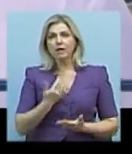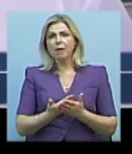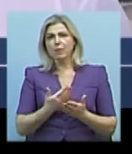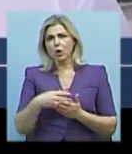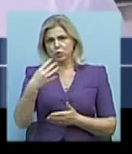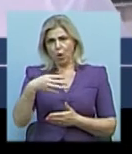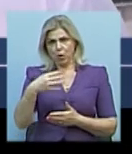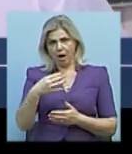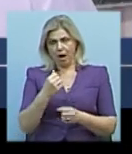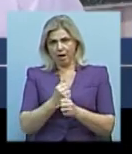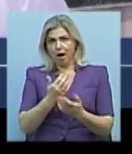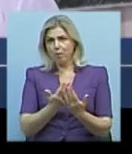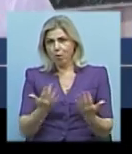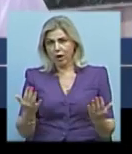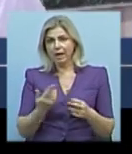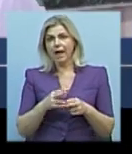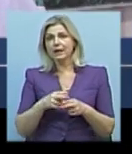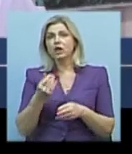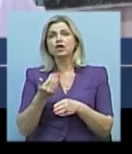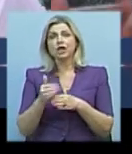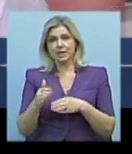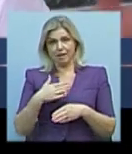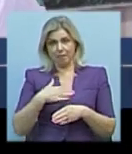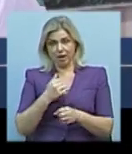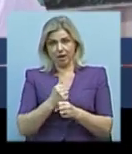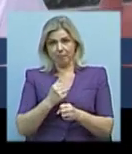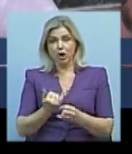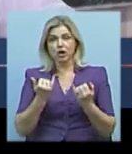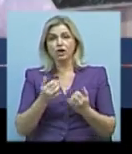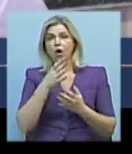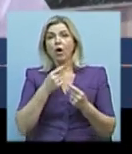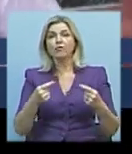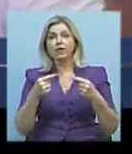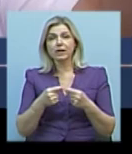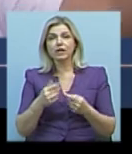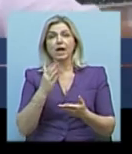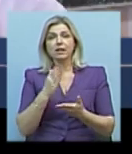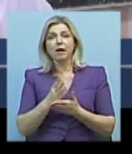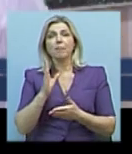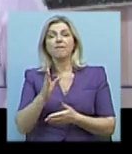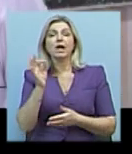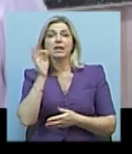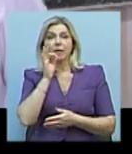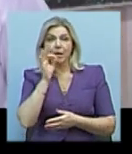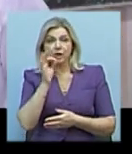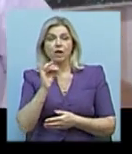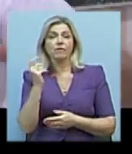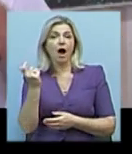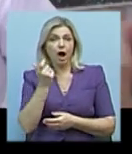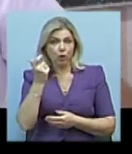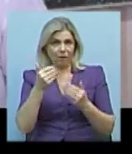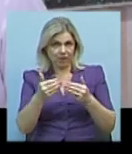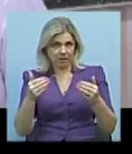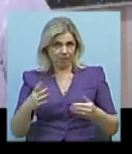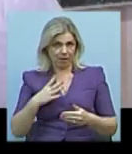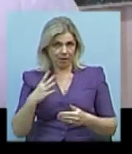40 робіт. Ну, це не частина моїх робіт, бо зараз одночасно в мене там і в Самборі виставки, в Німеччині, і в Харкові. У мене